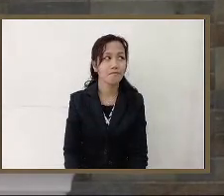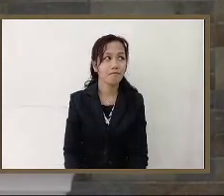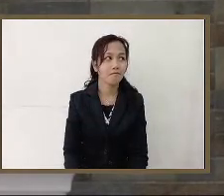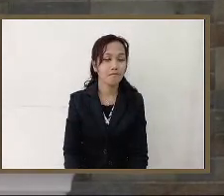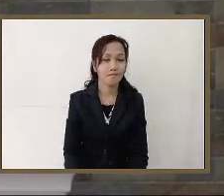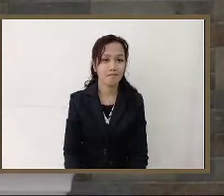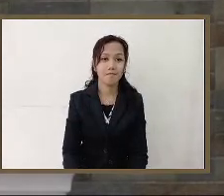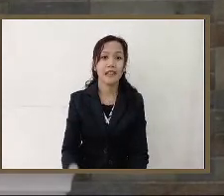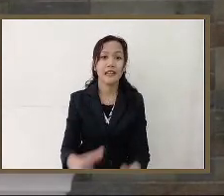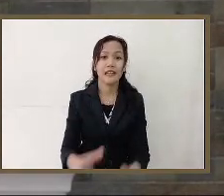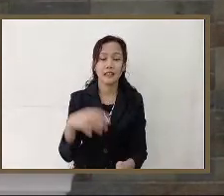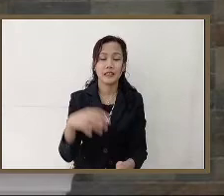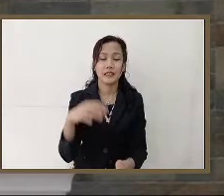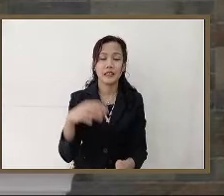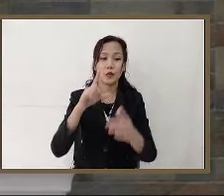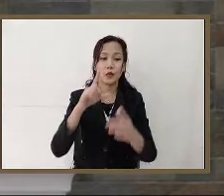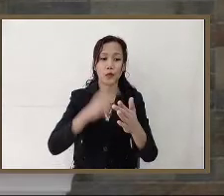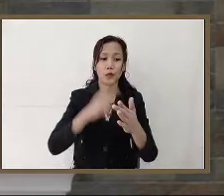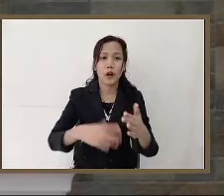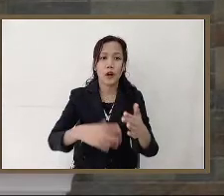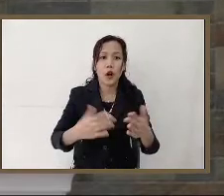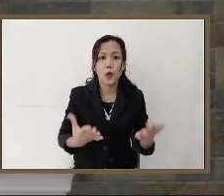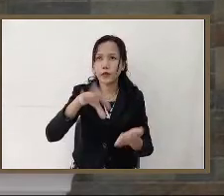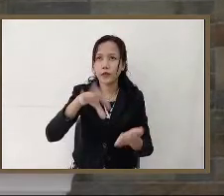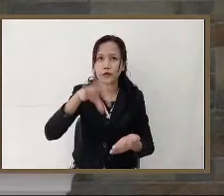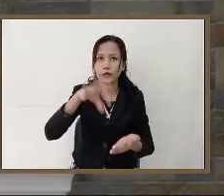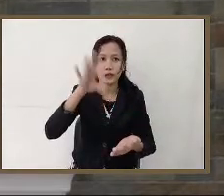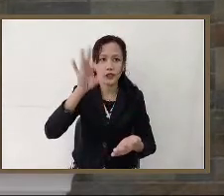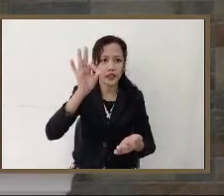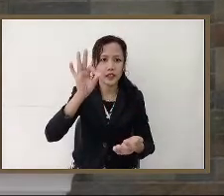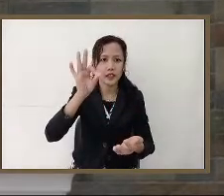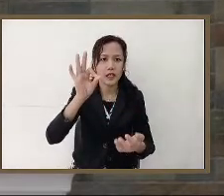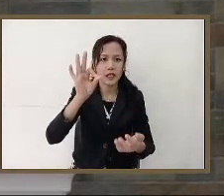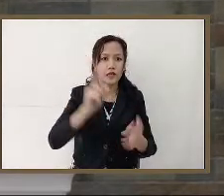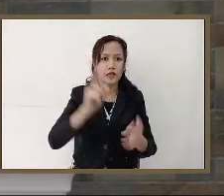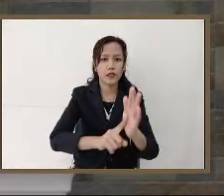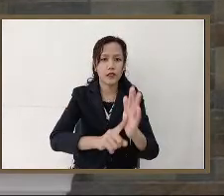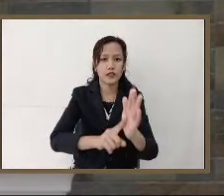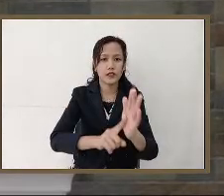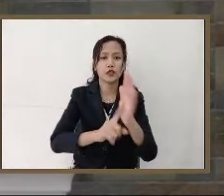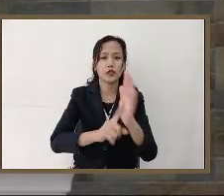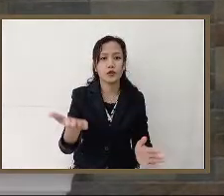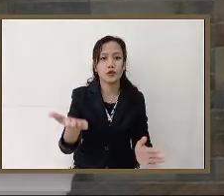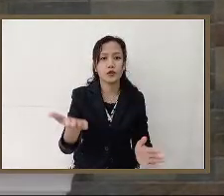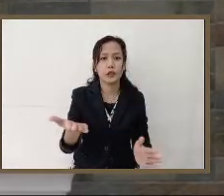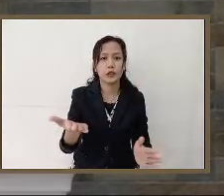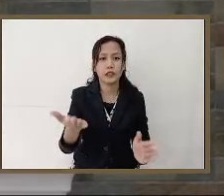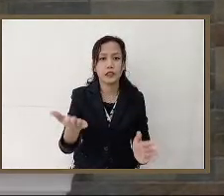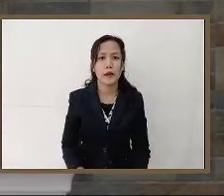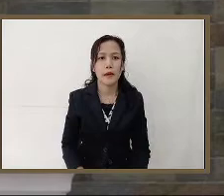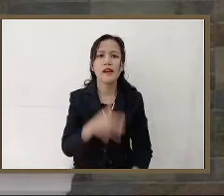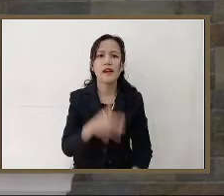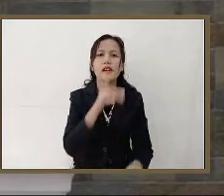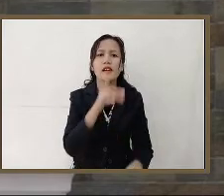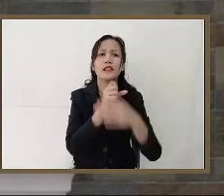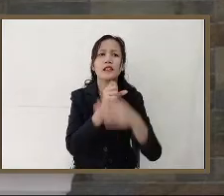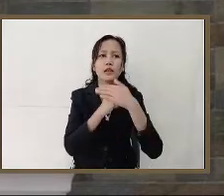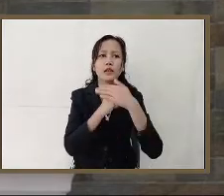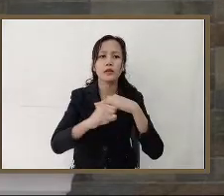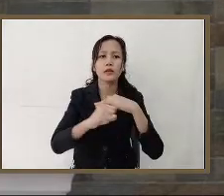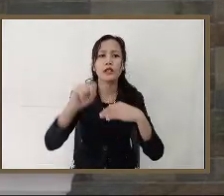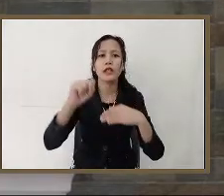sa atin ng unang may papakita ko po sa inyo na simple outline ng